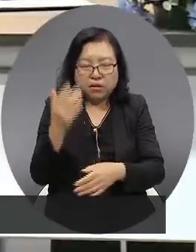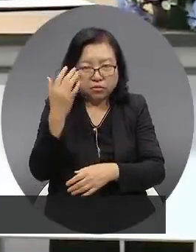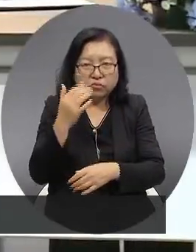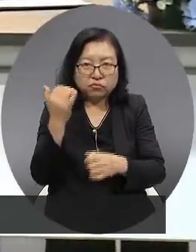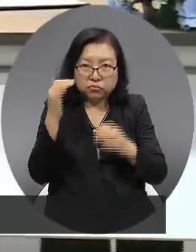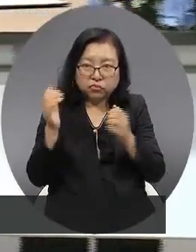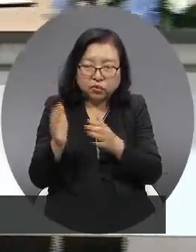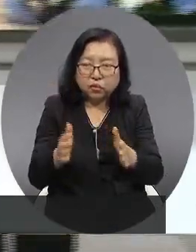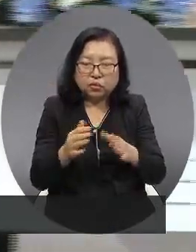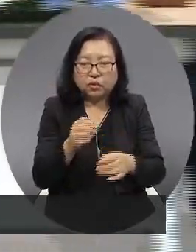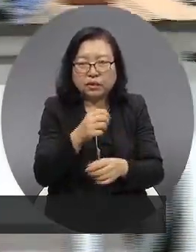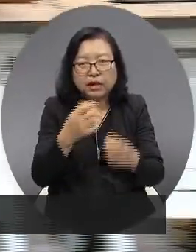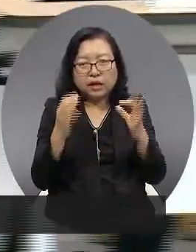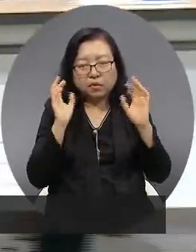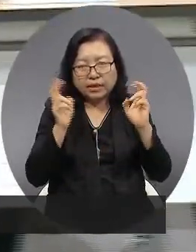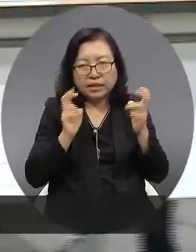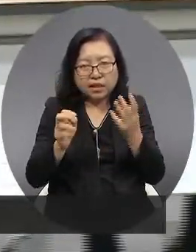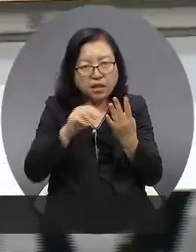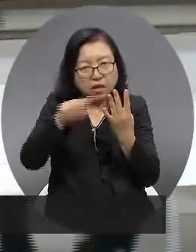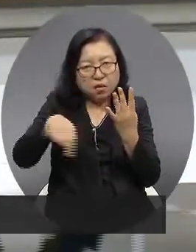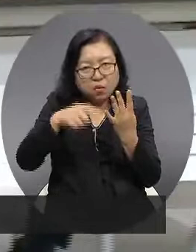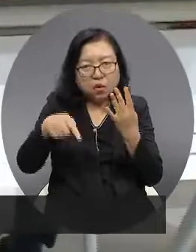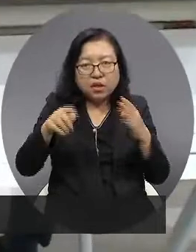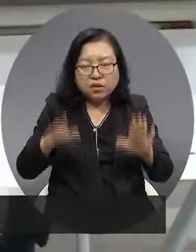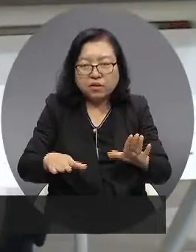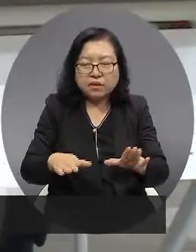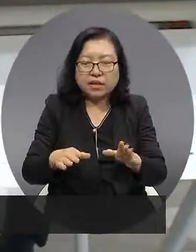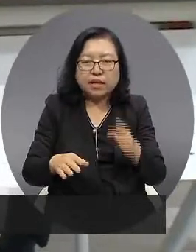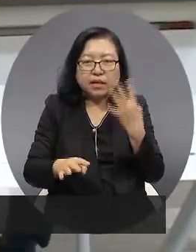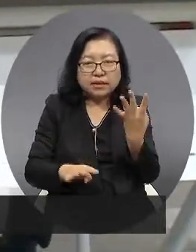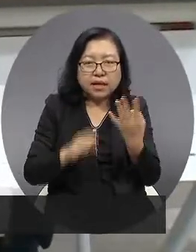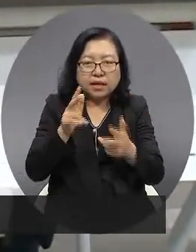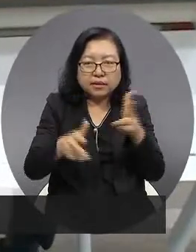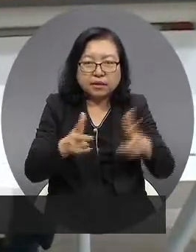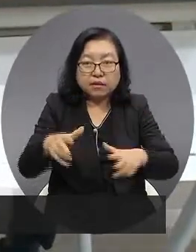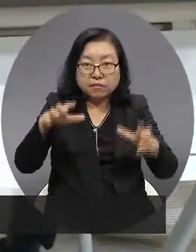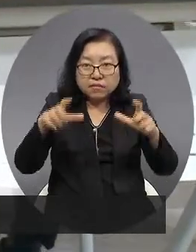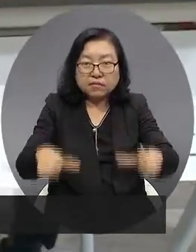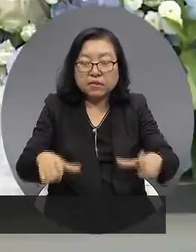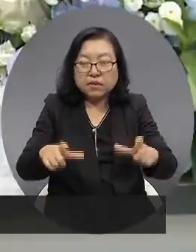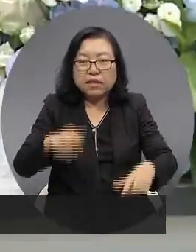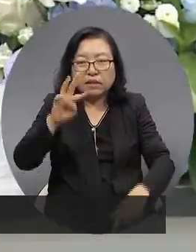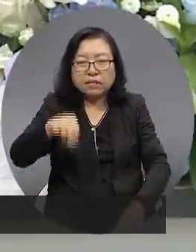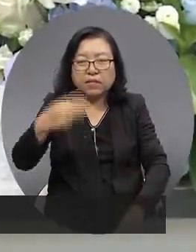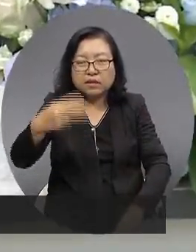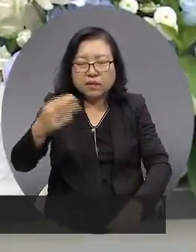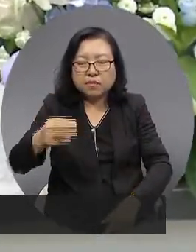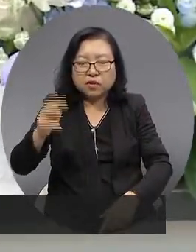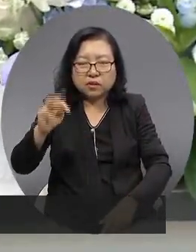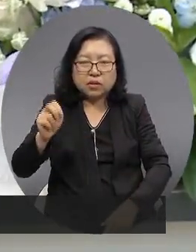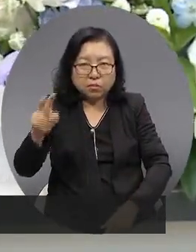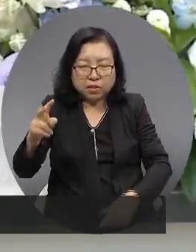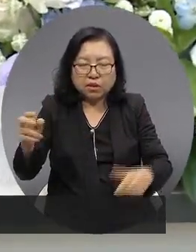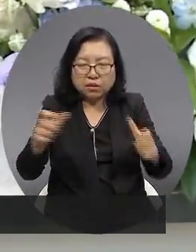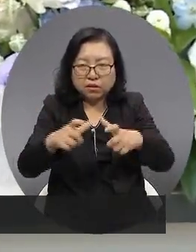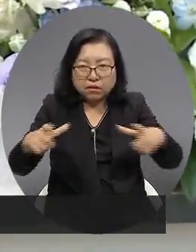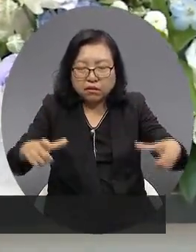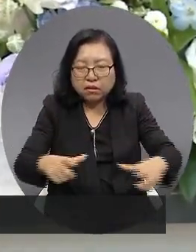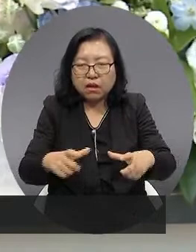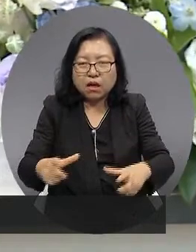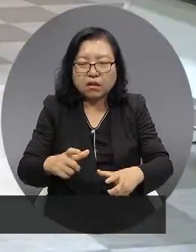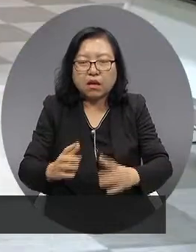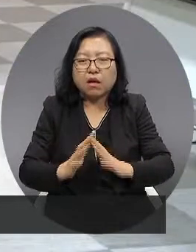등 4개 업체는 현재 조성 중인 제4산업단지에 3만 3천 제곱미터 규모의 데이터 센터 건립을